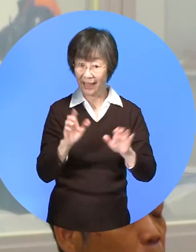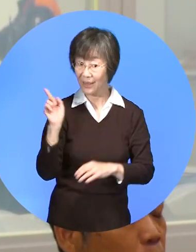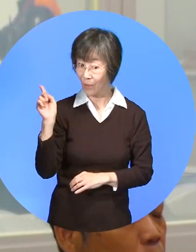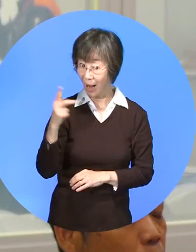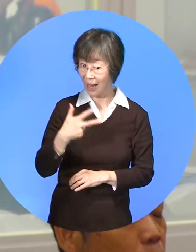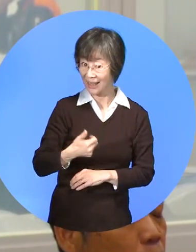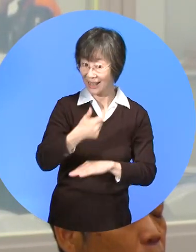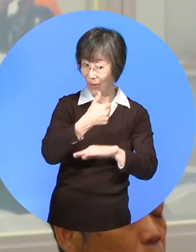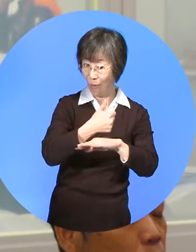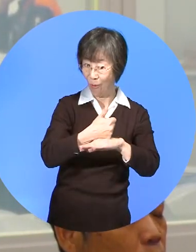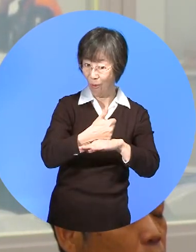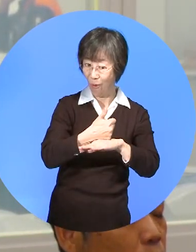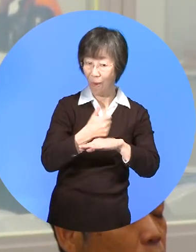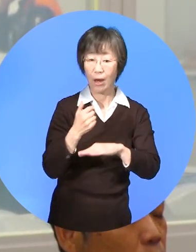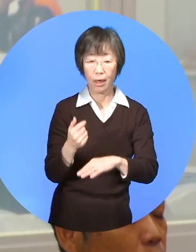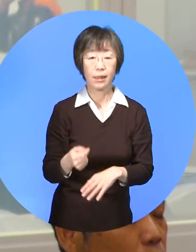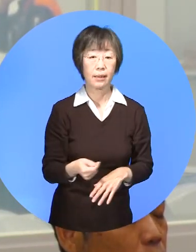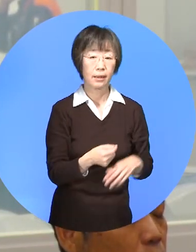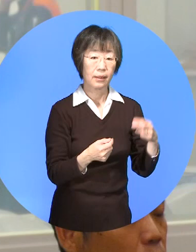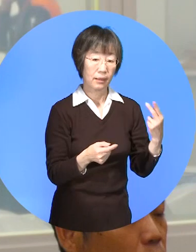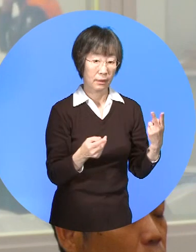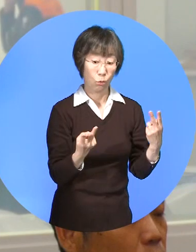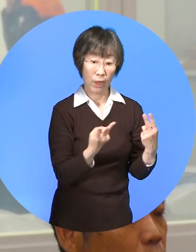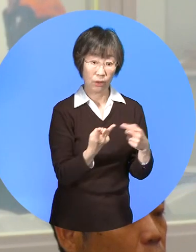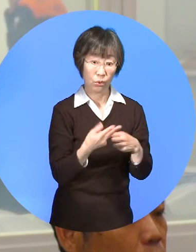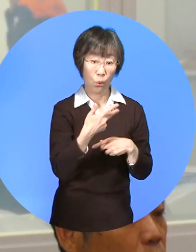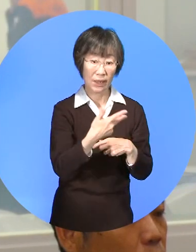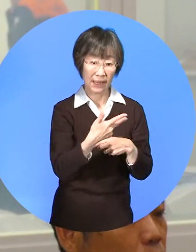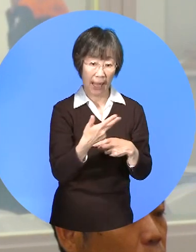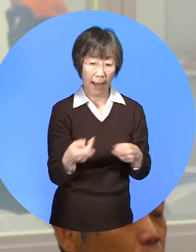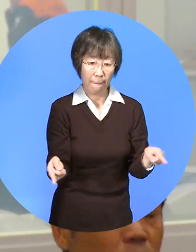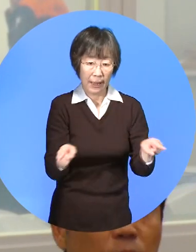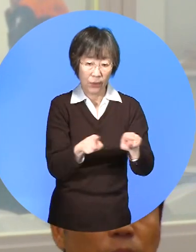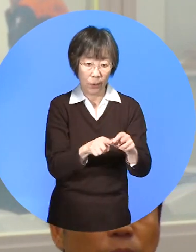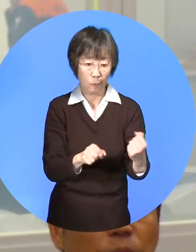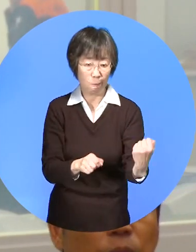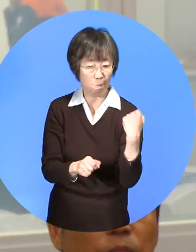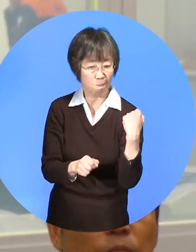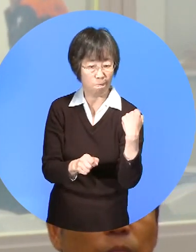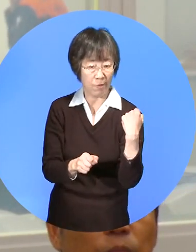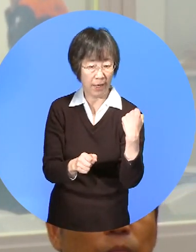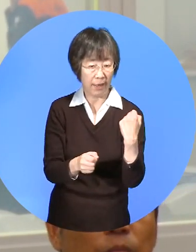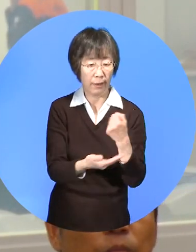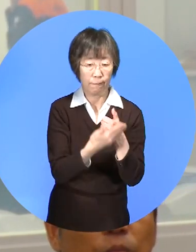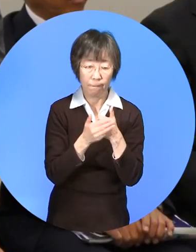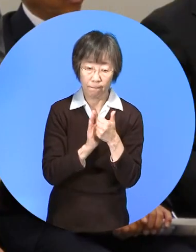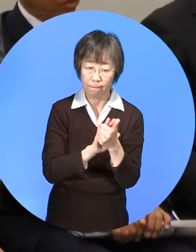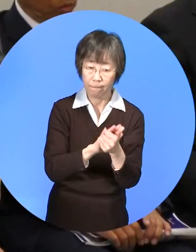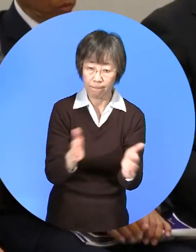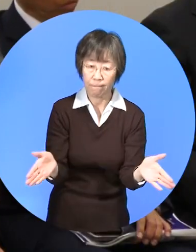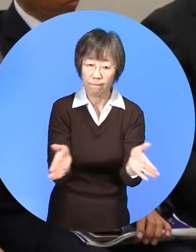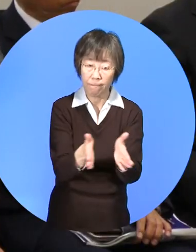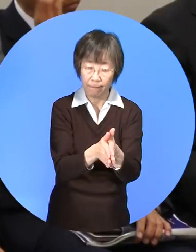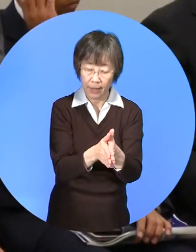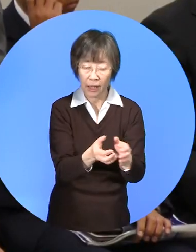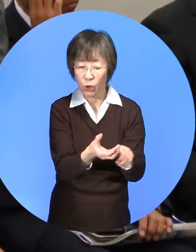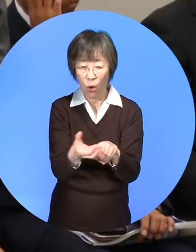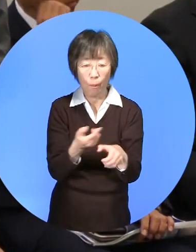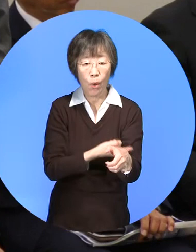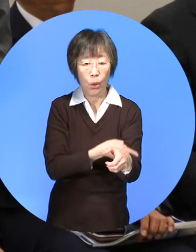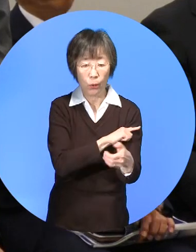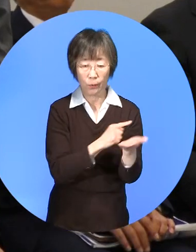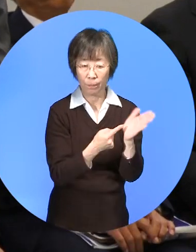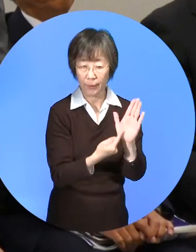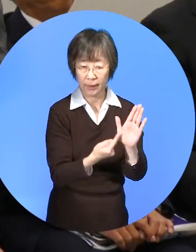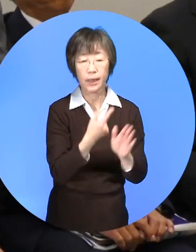津市の強みを持ち寄ってお互いの職員が融合し消防力を発揮していただきたいと挨拶。続い